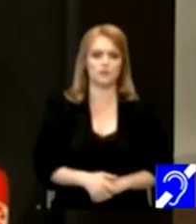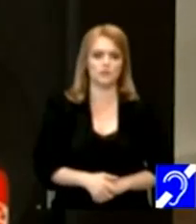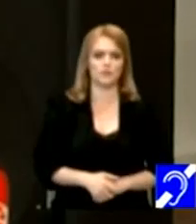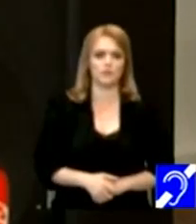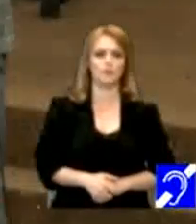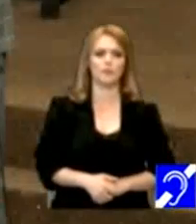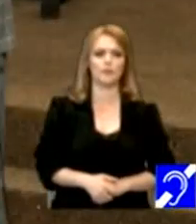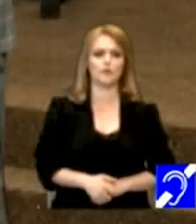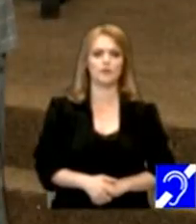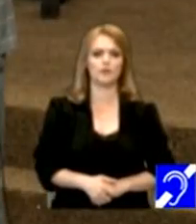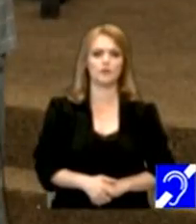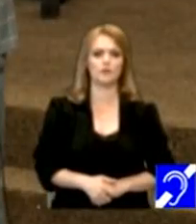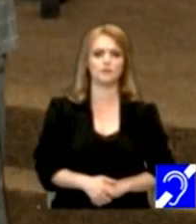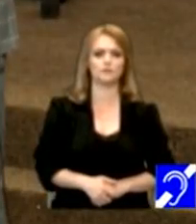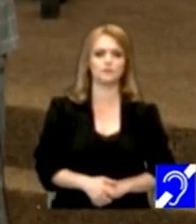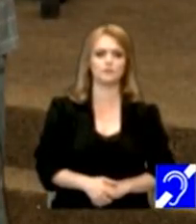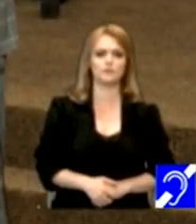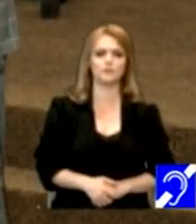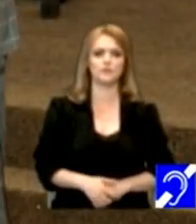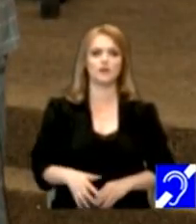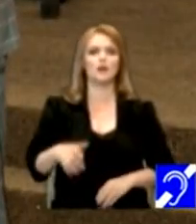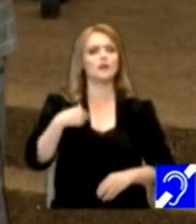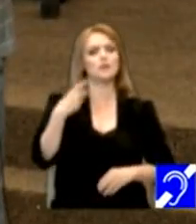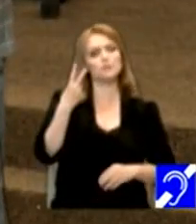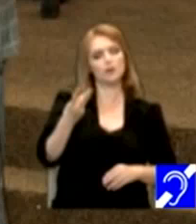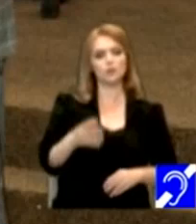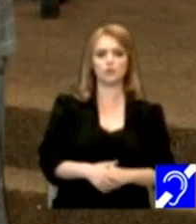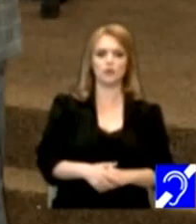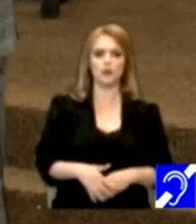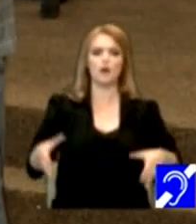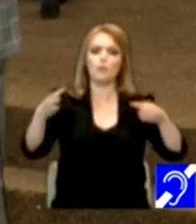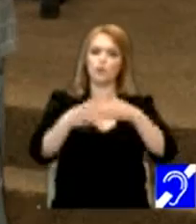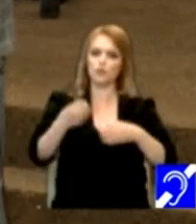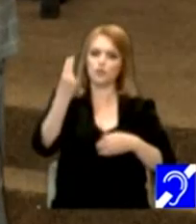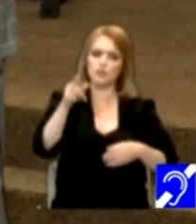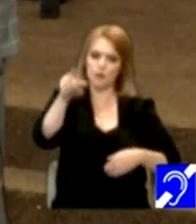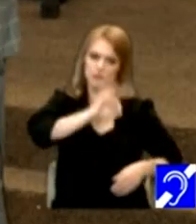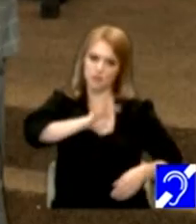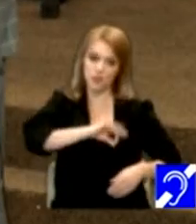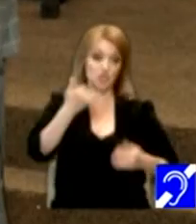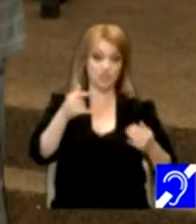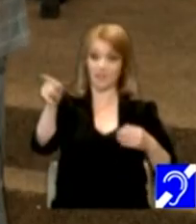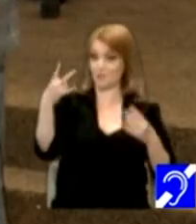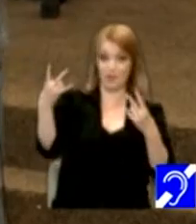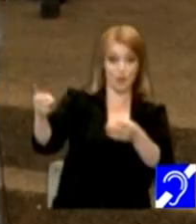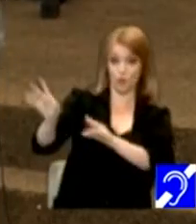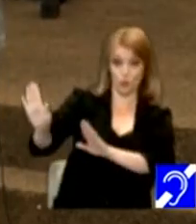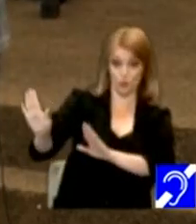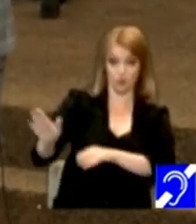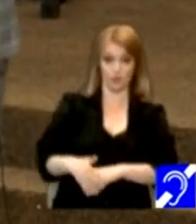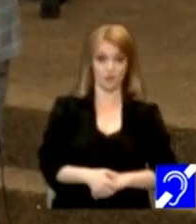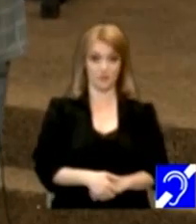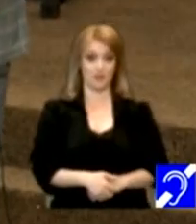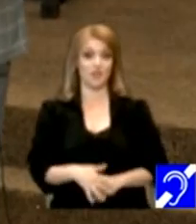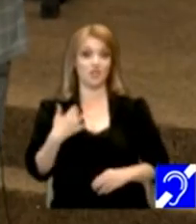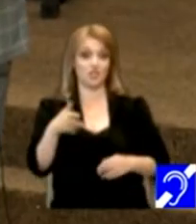domeniu de competență. Și când ai văzut cât scântă cânticul de leabă, da? Adică socialiștii te-o folosesc și nu mai au nevoie de tine așa să îți